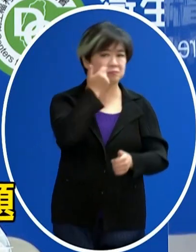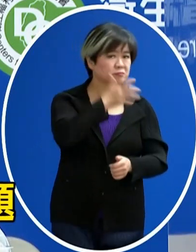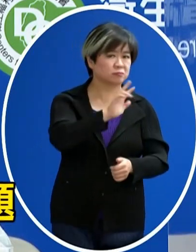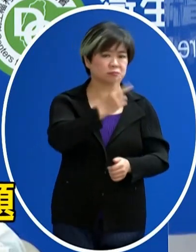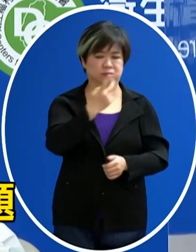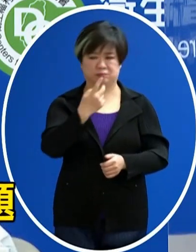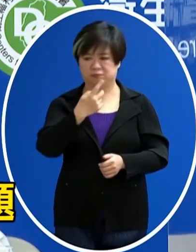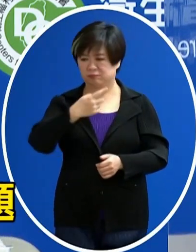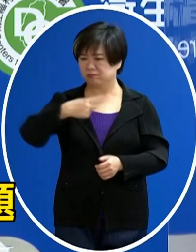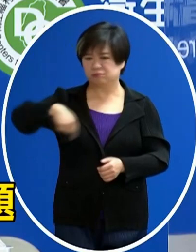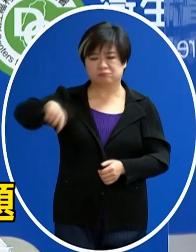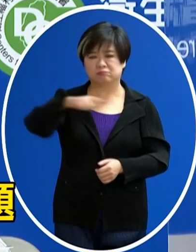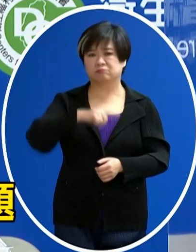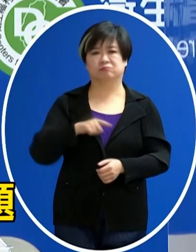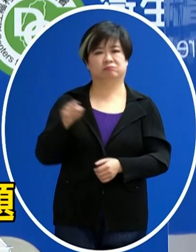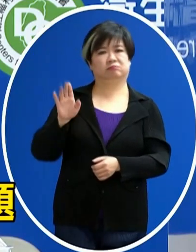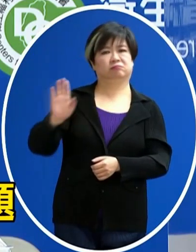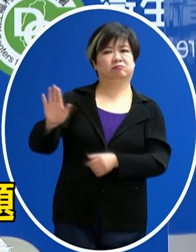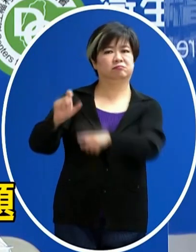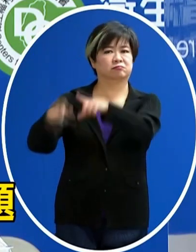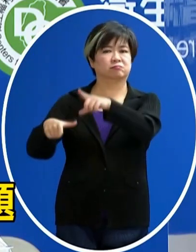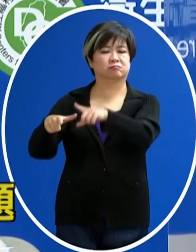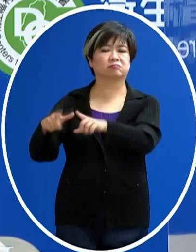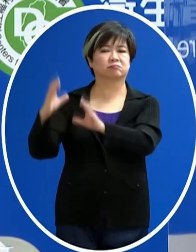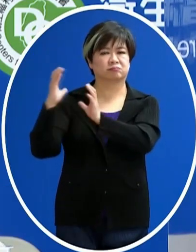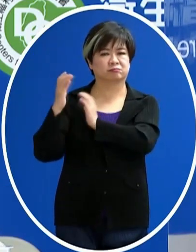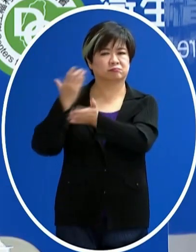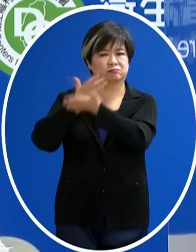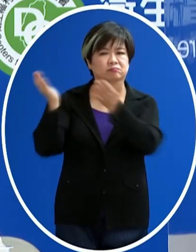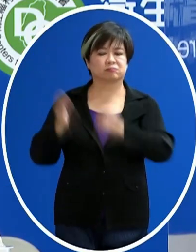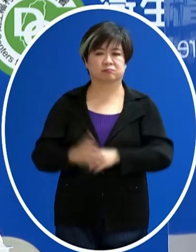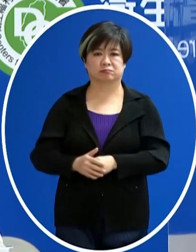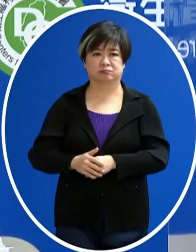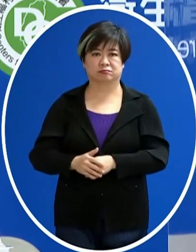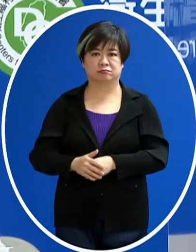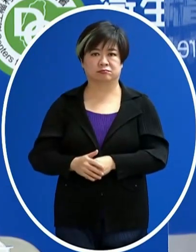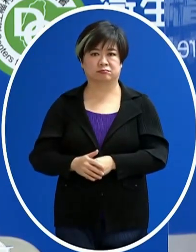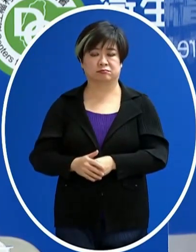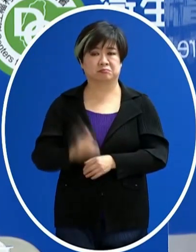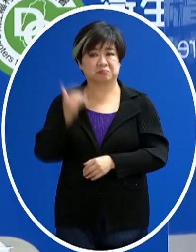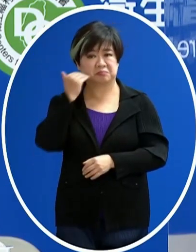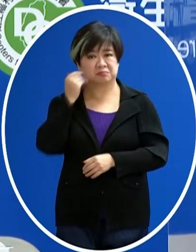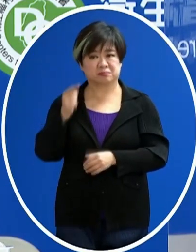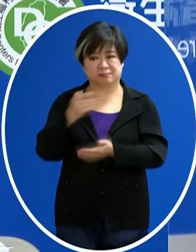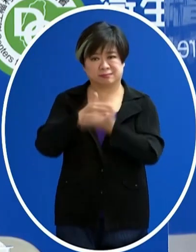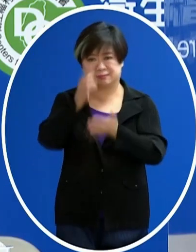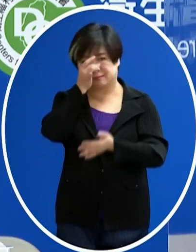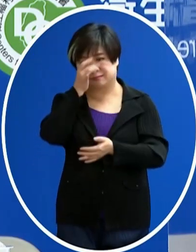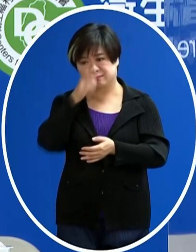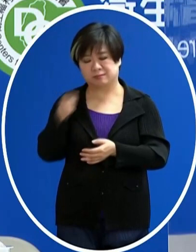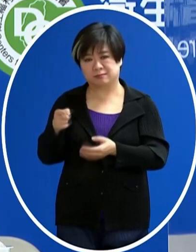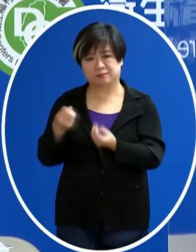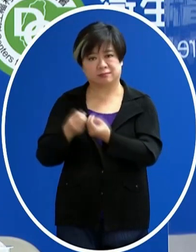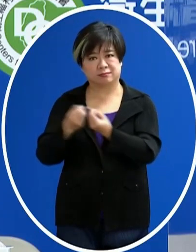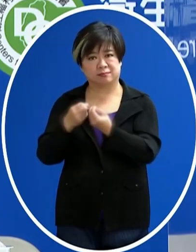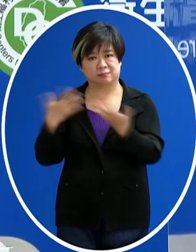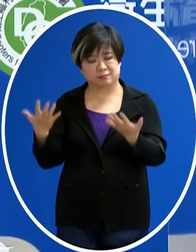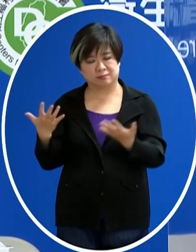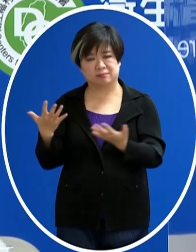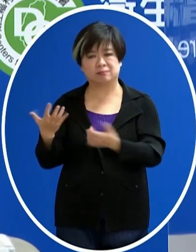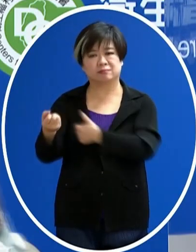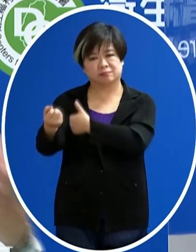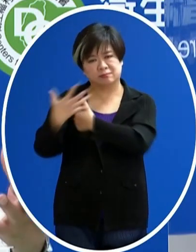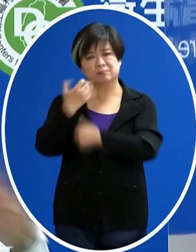是 BNT 要去解决这问题嘛，好，或者他觉得这问题是无法解决，那该要怎么做，那他可以跟我们